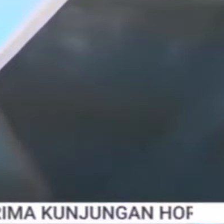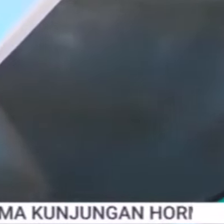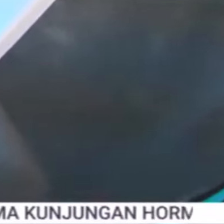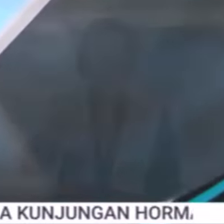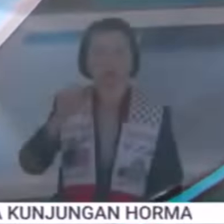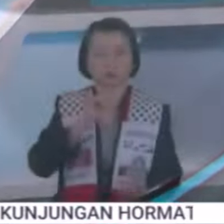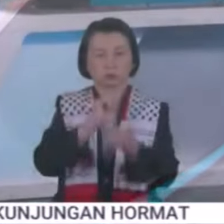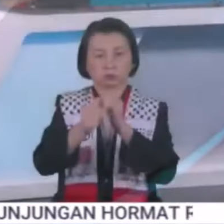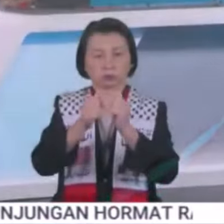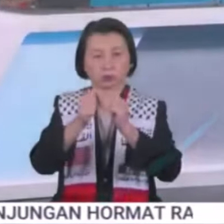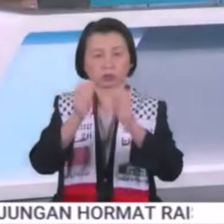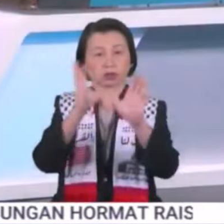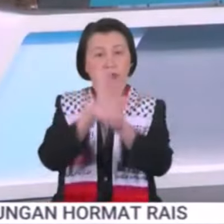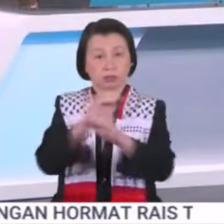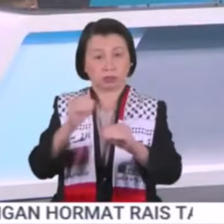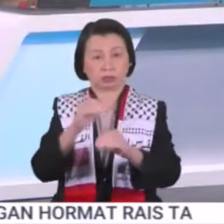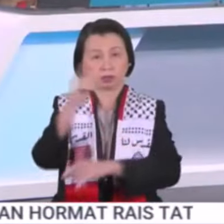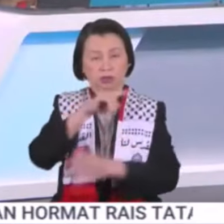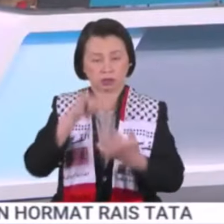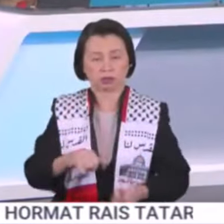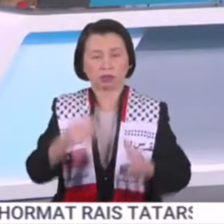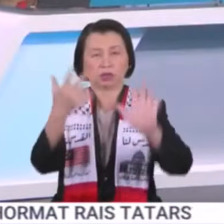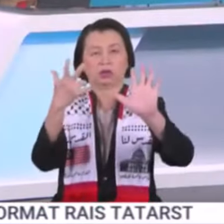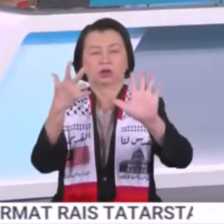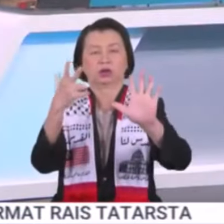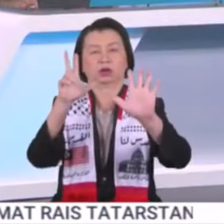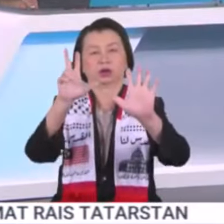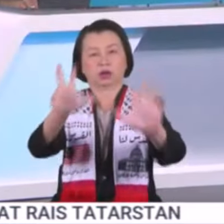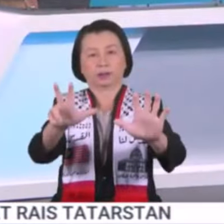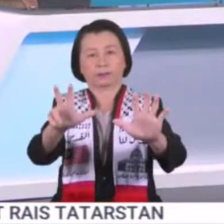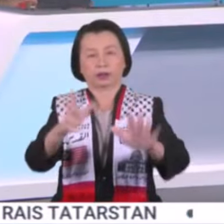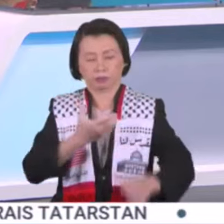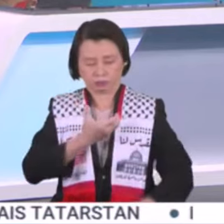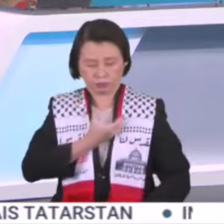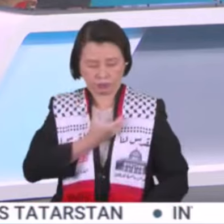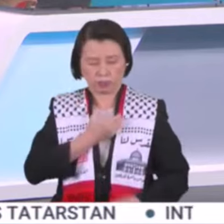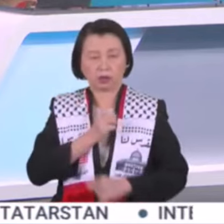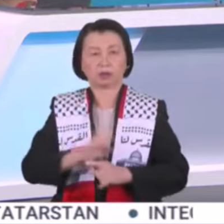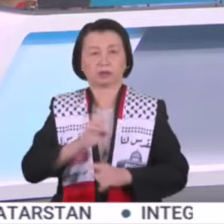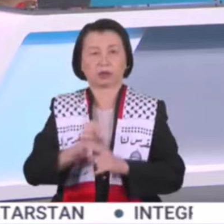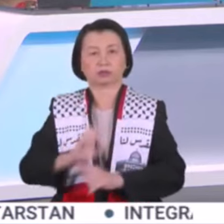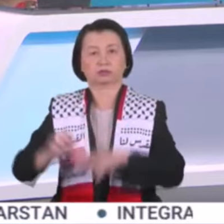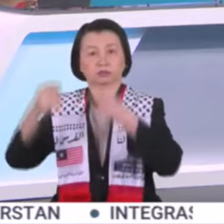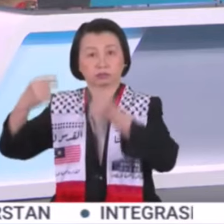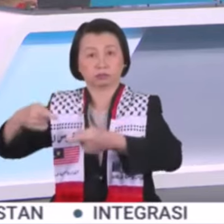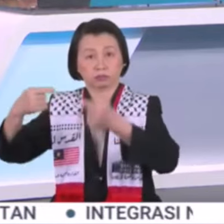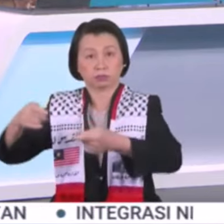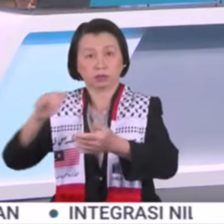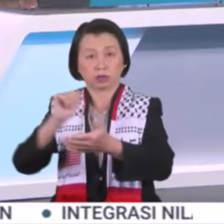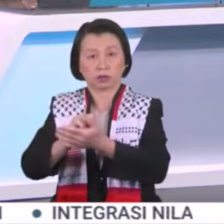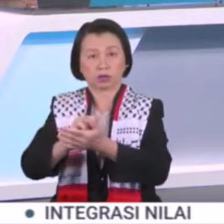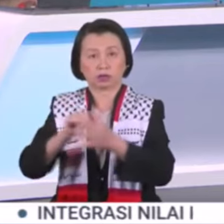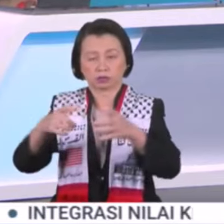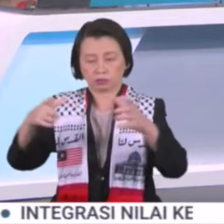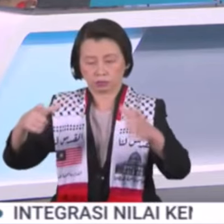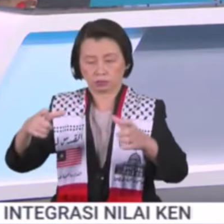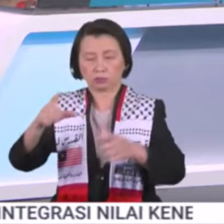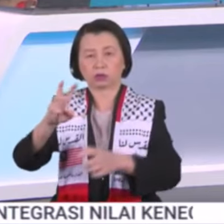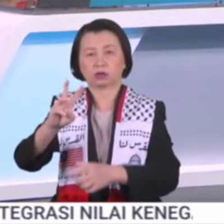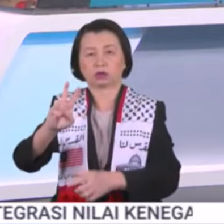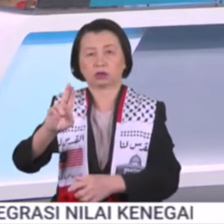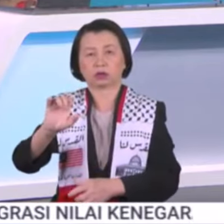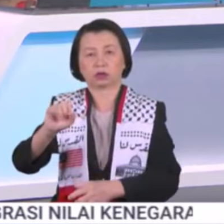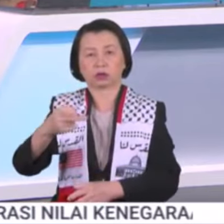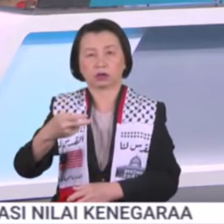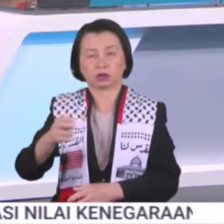Sukma 2024, hari ini 8 pingat emas dipertandingkan dengan 6 saingan akhir berlangsung di gelanggang Wushu dan 2 dalam